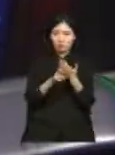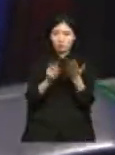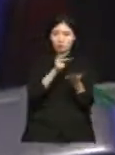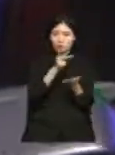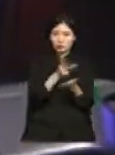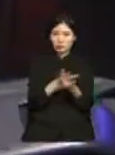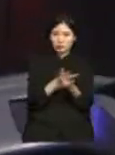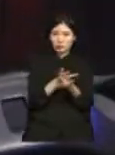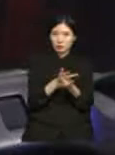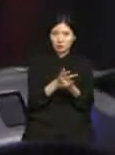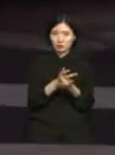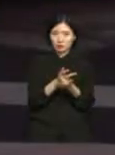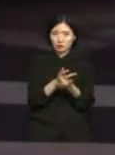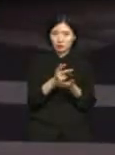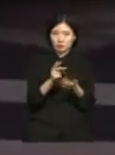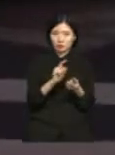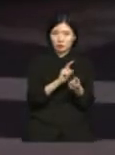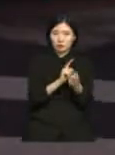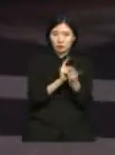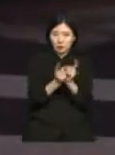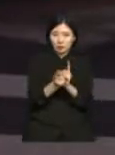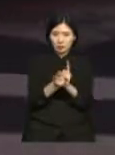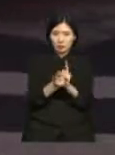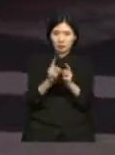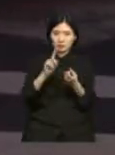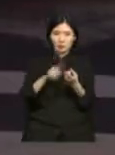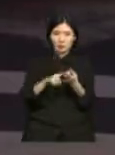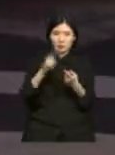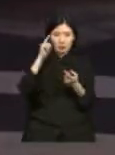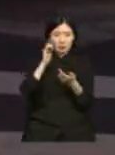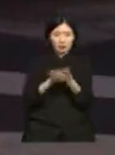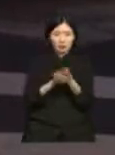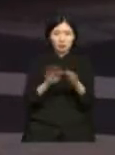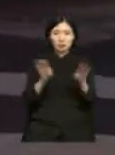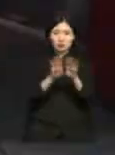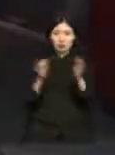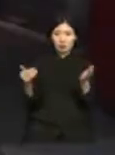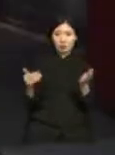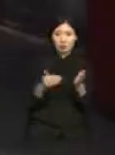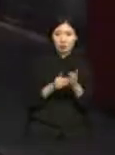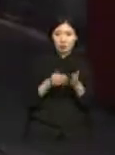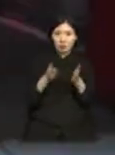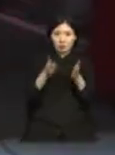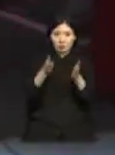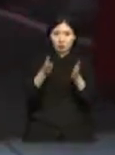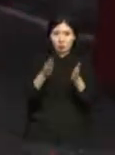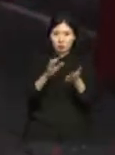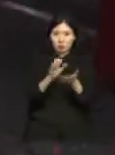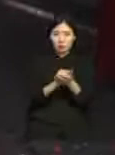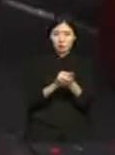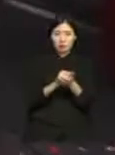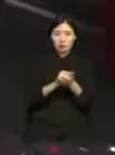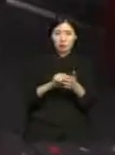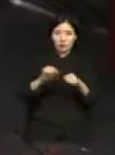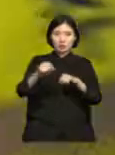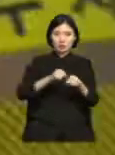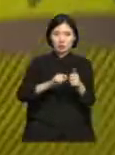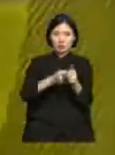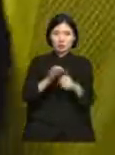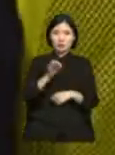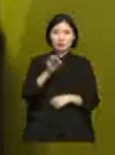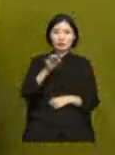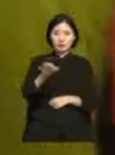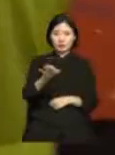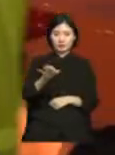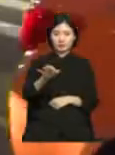설치된 주차 대행 영업용 안내 부스는 자진 철거할 때까지 도로 점용료와 이행강제금 등을 부과하도록